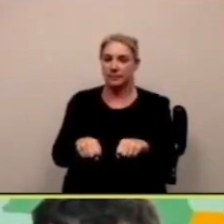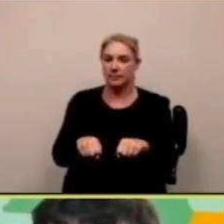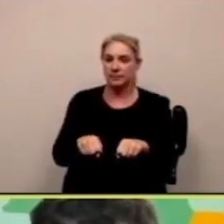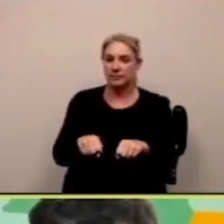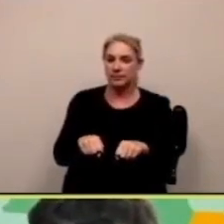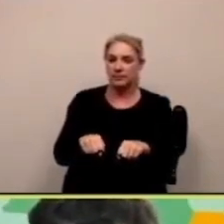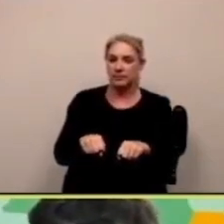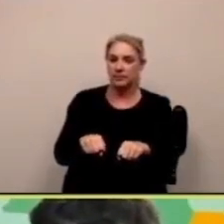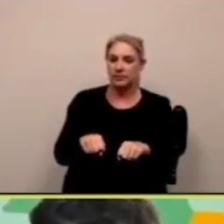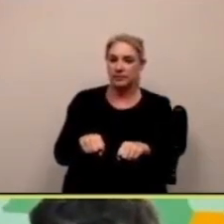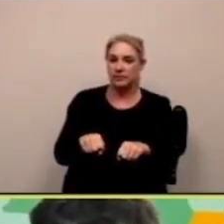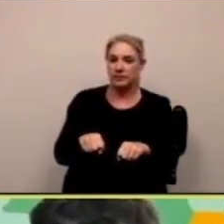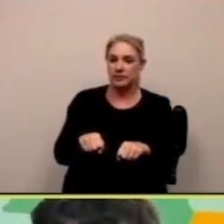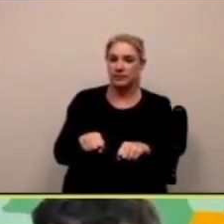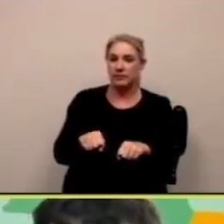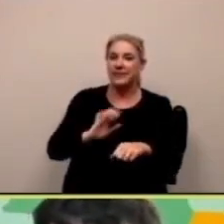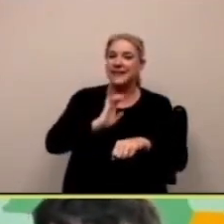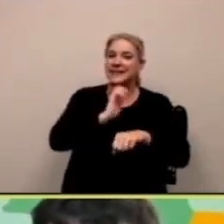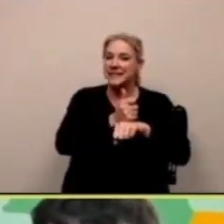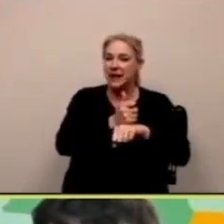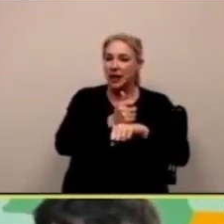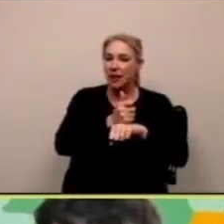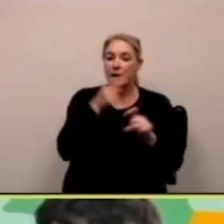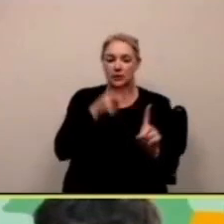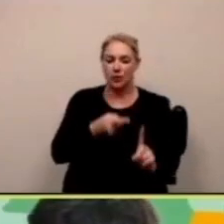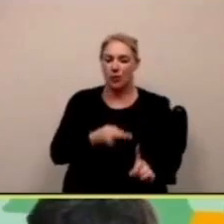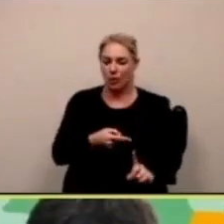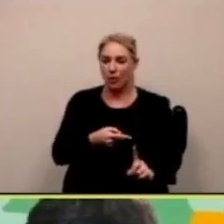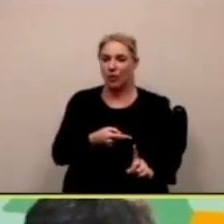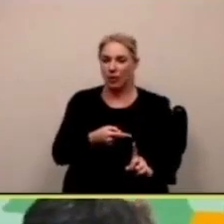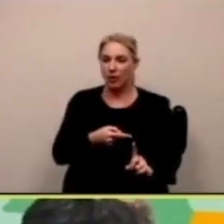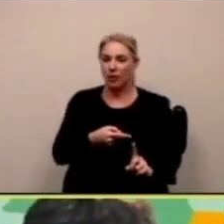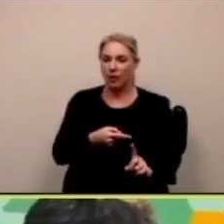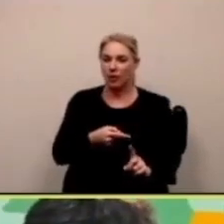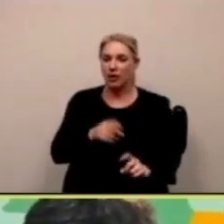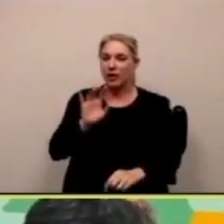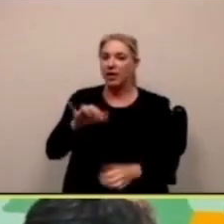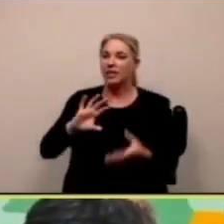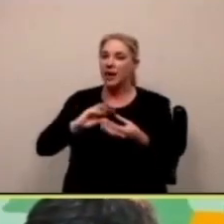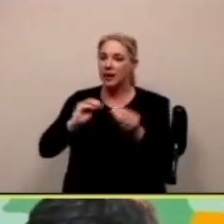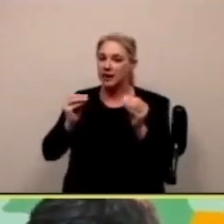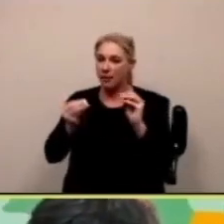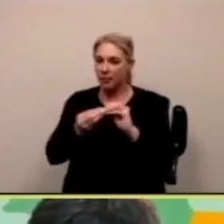の最後に皆さん紹介するらと初心者向けのプロジェクトですが